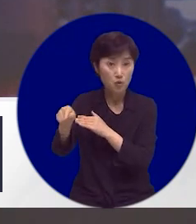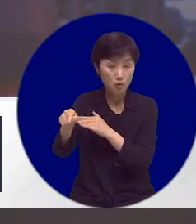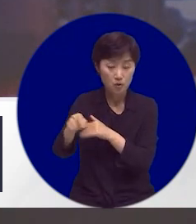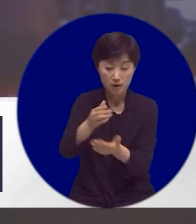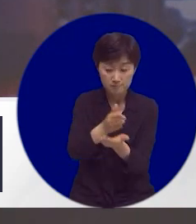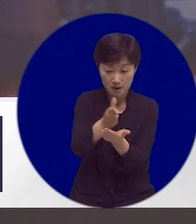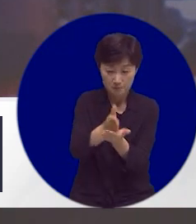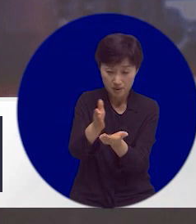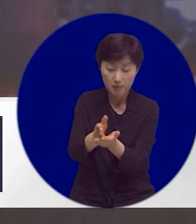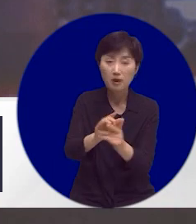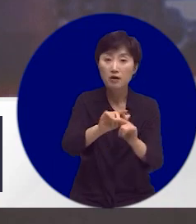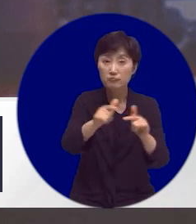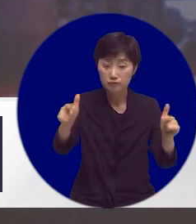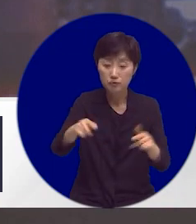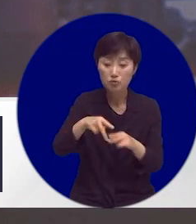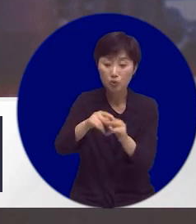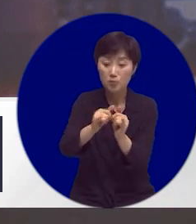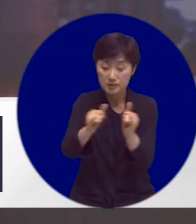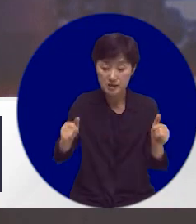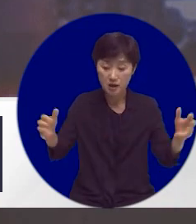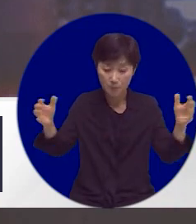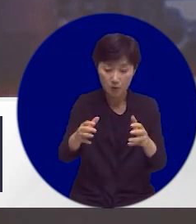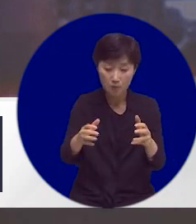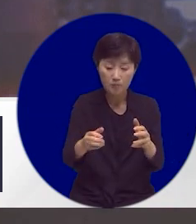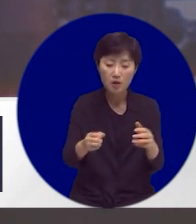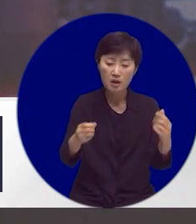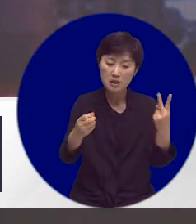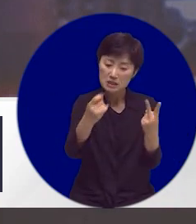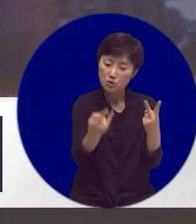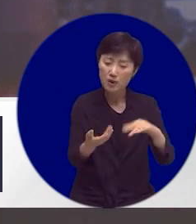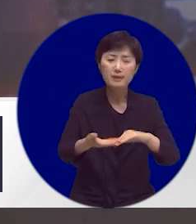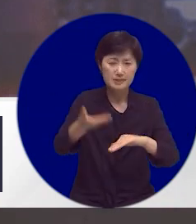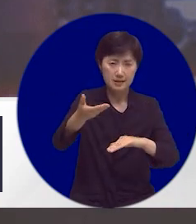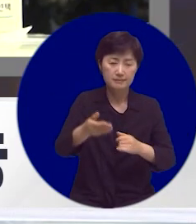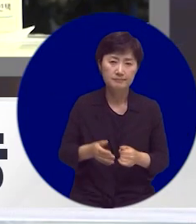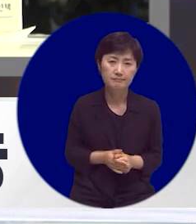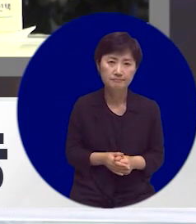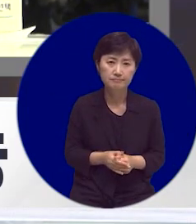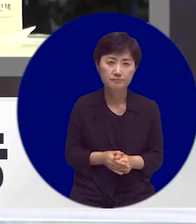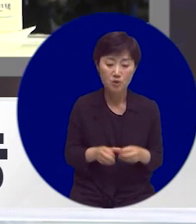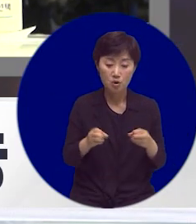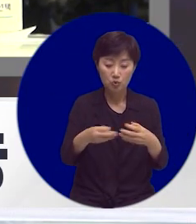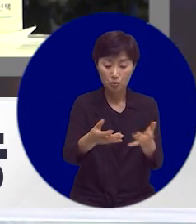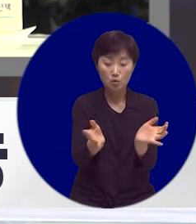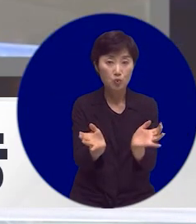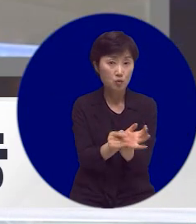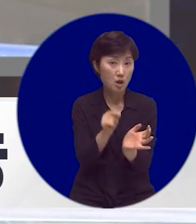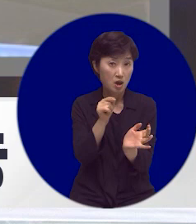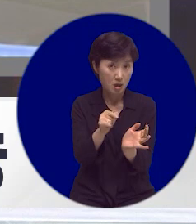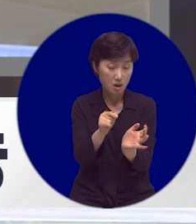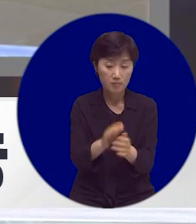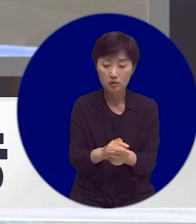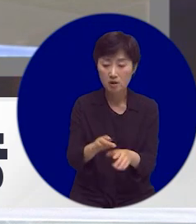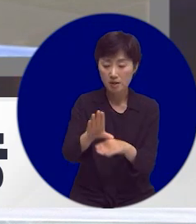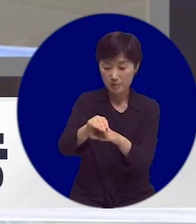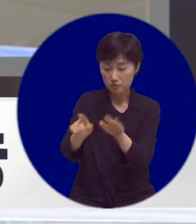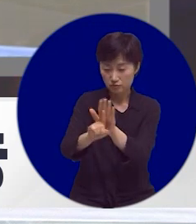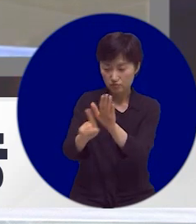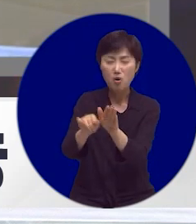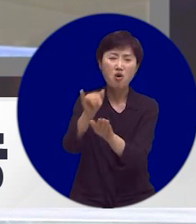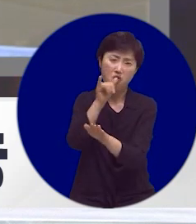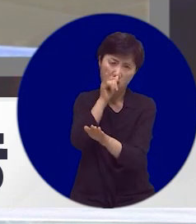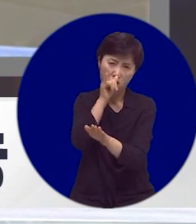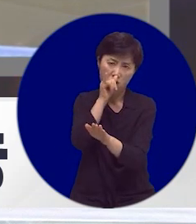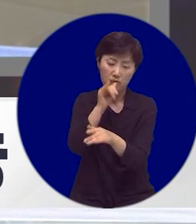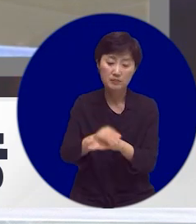선거, 국회의원 보궐선거 후보자를 대상으로 1회 이상 실시합니다. 후보자 토론회는 공영방송 등을 통해